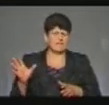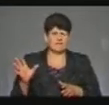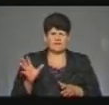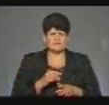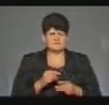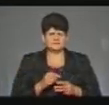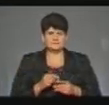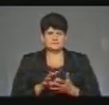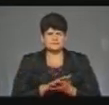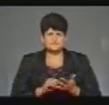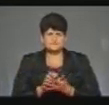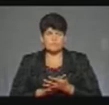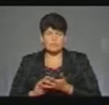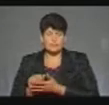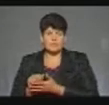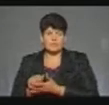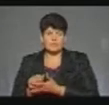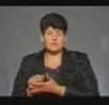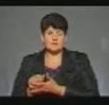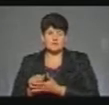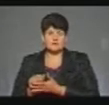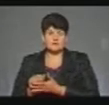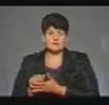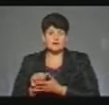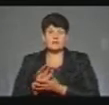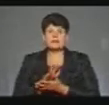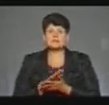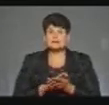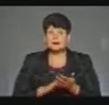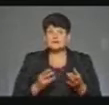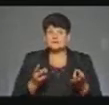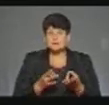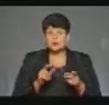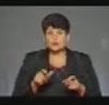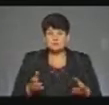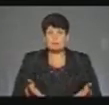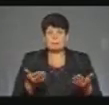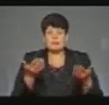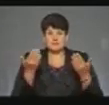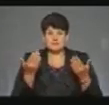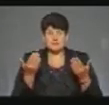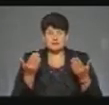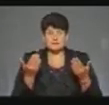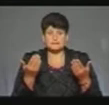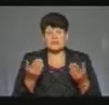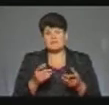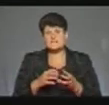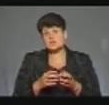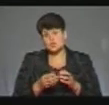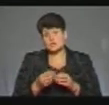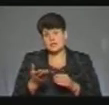землі, кажуть, два чоботи пара. Ось. І далі треба було людей це все піднімати, плюс шалені жертви на Сході. І в